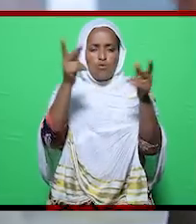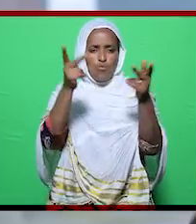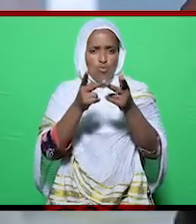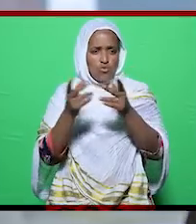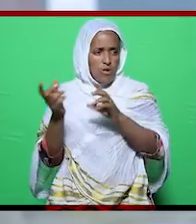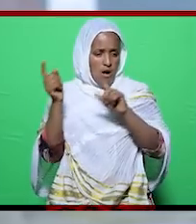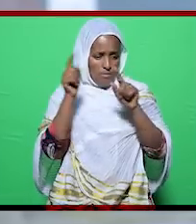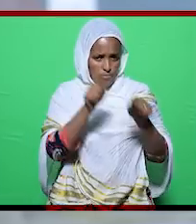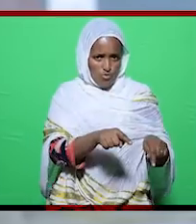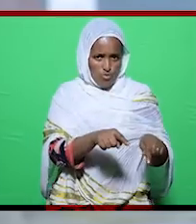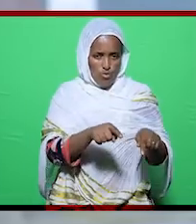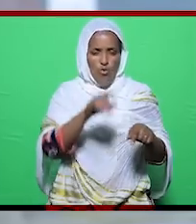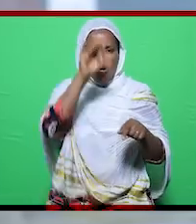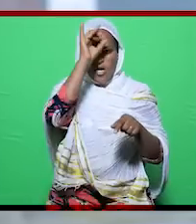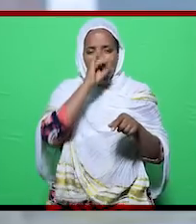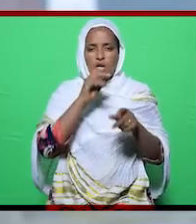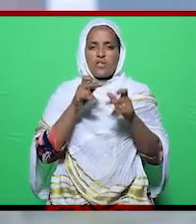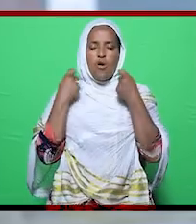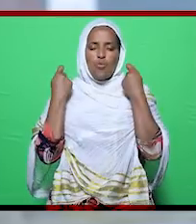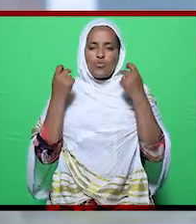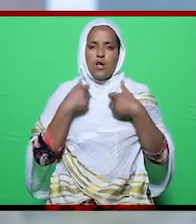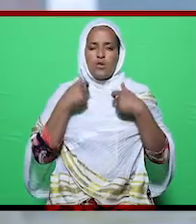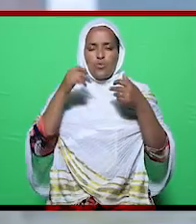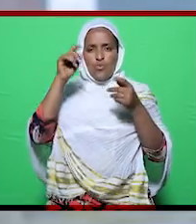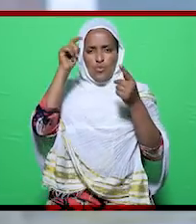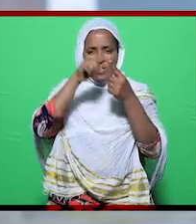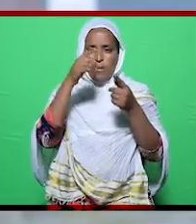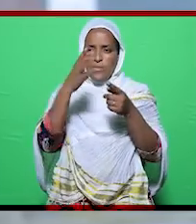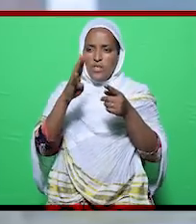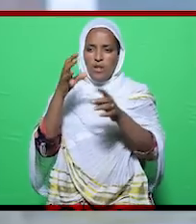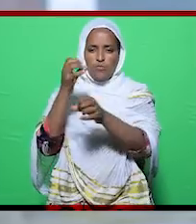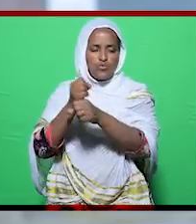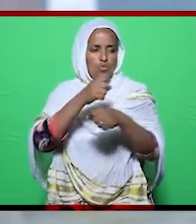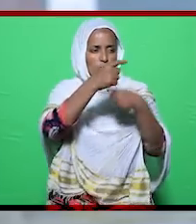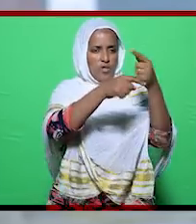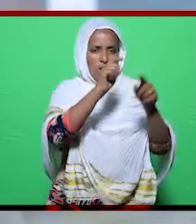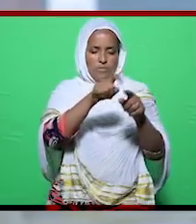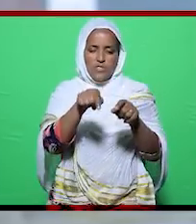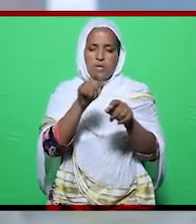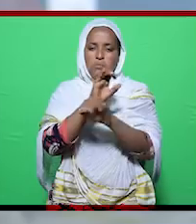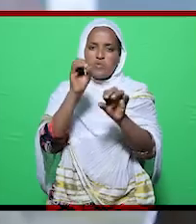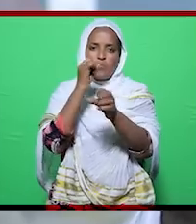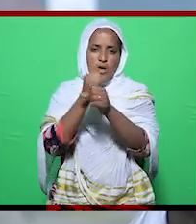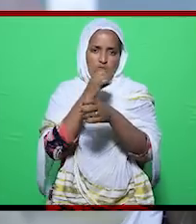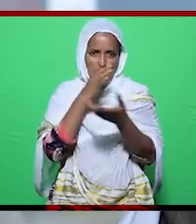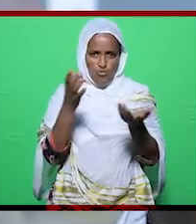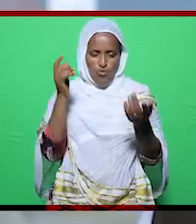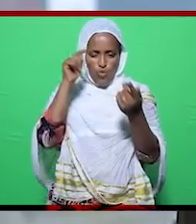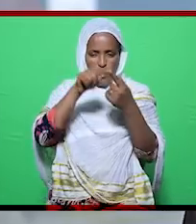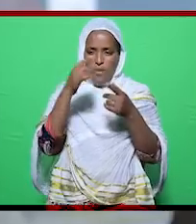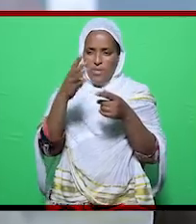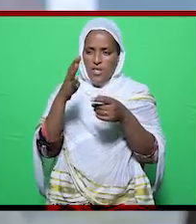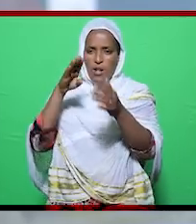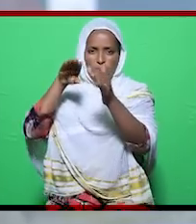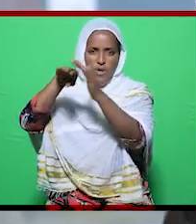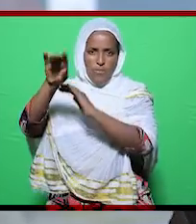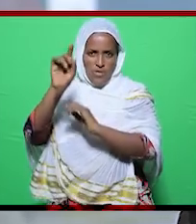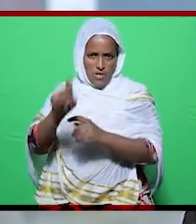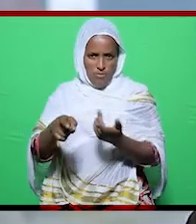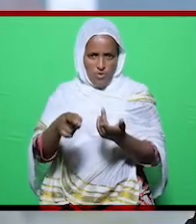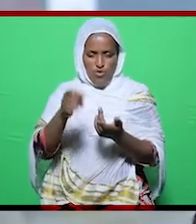ይችላል። መጠገን የማይችሉ ከሆነ ድርሻቸው ምንድነው? መወገድ። ሲወገዱ ግን ለምሳሌ ቤተ ክርስቲያን ግቢ ውስጥ